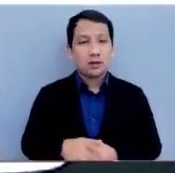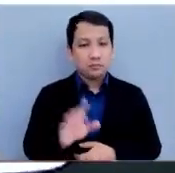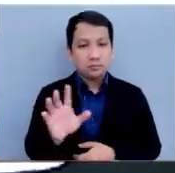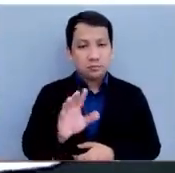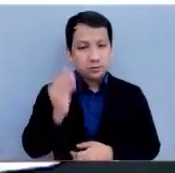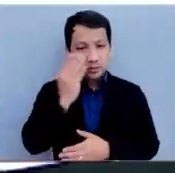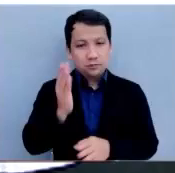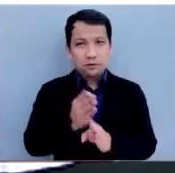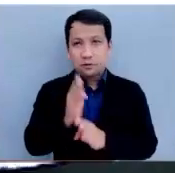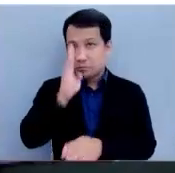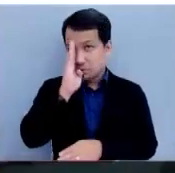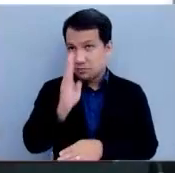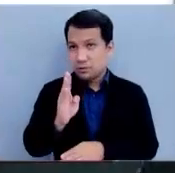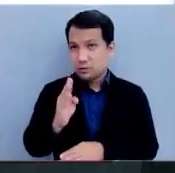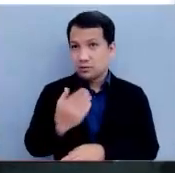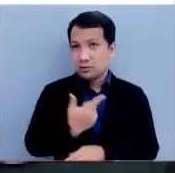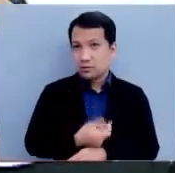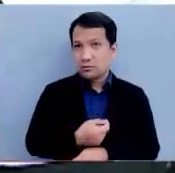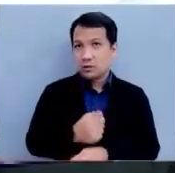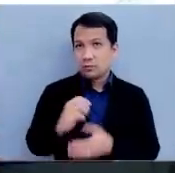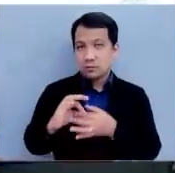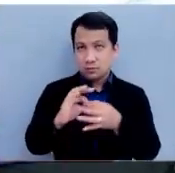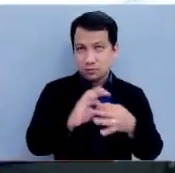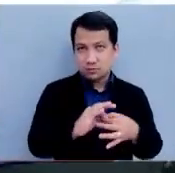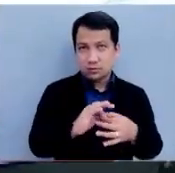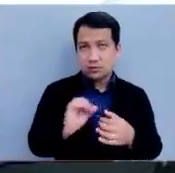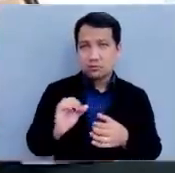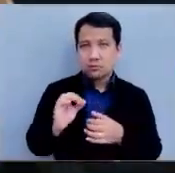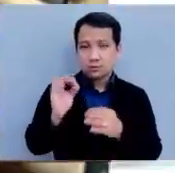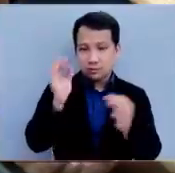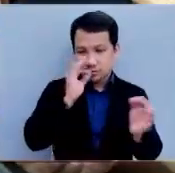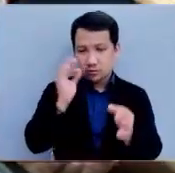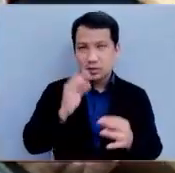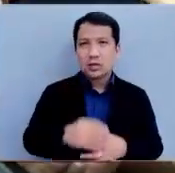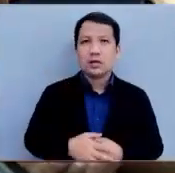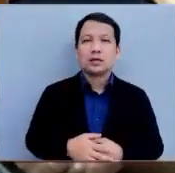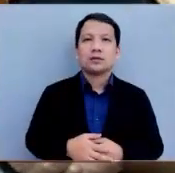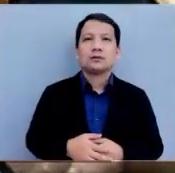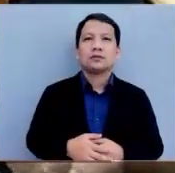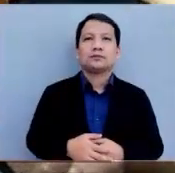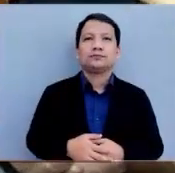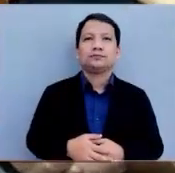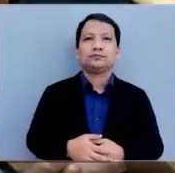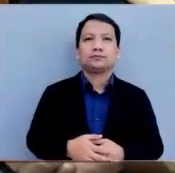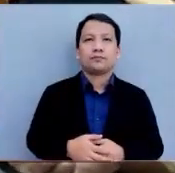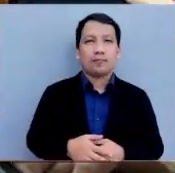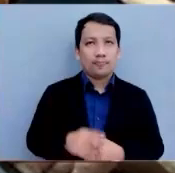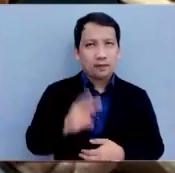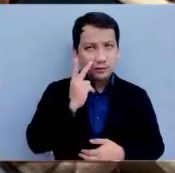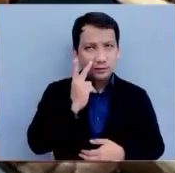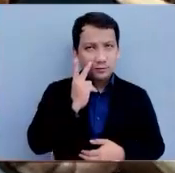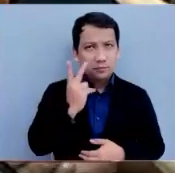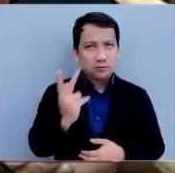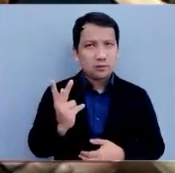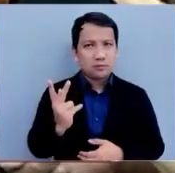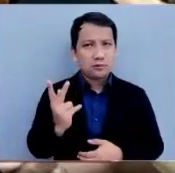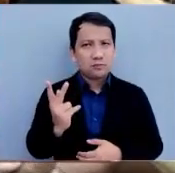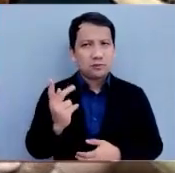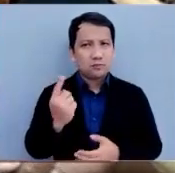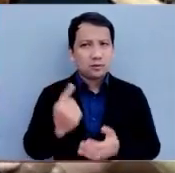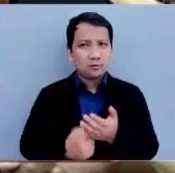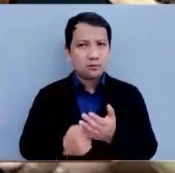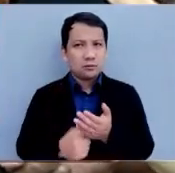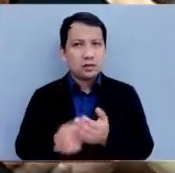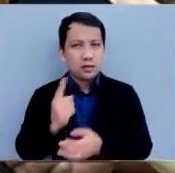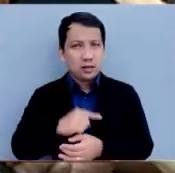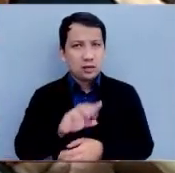direktang masabing guilty o sangkot nga sila sa illegal na droga. But titingnan po natin, no? Because ang pinag-usapan po natin